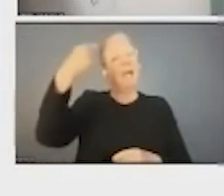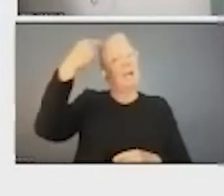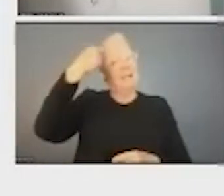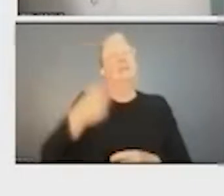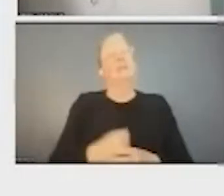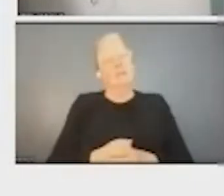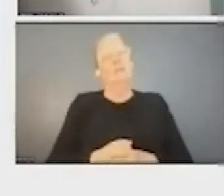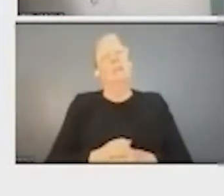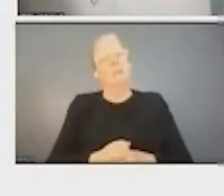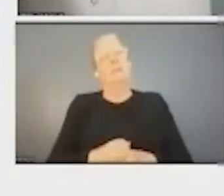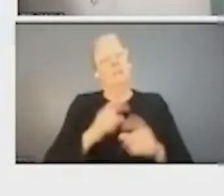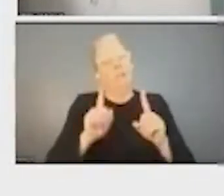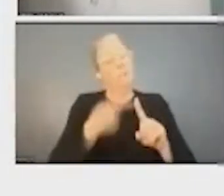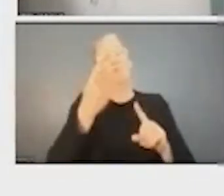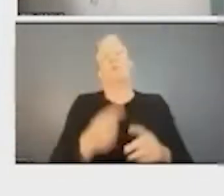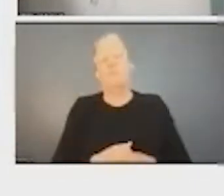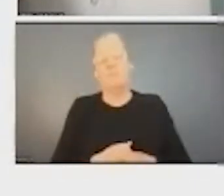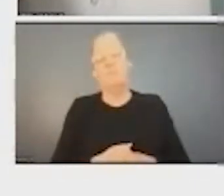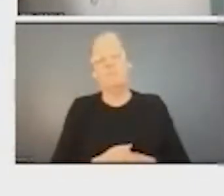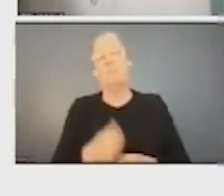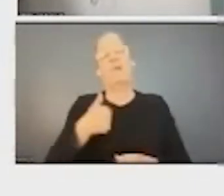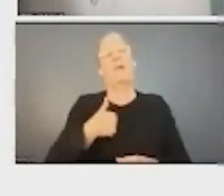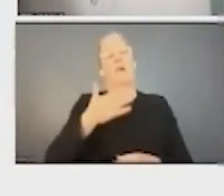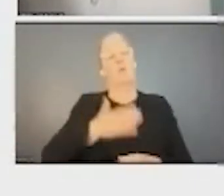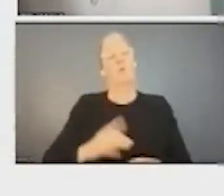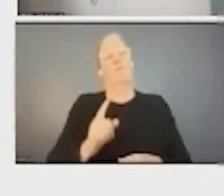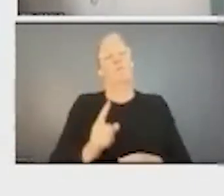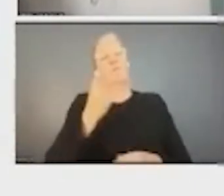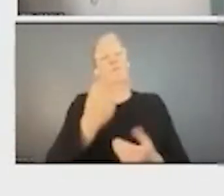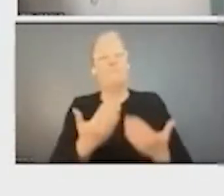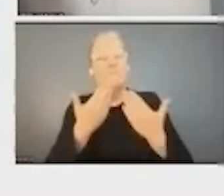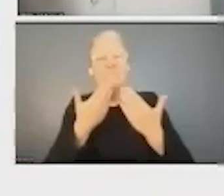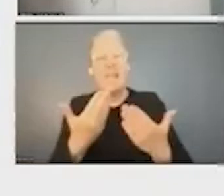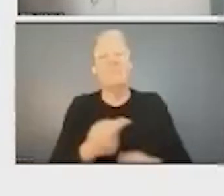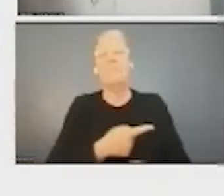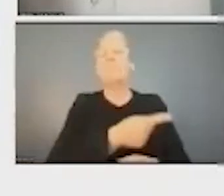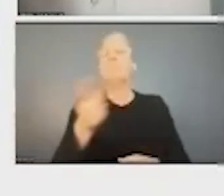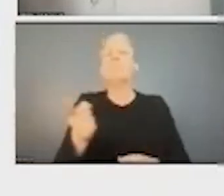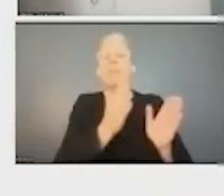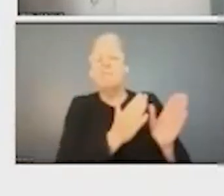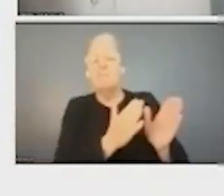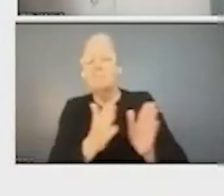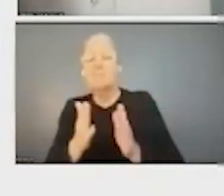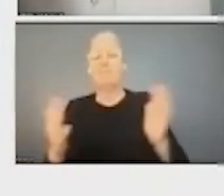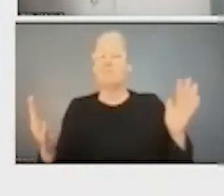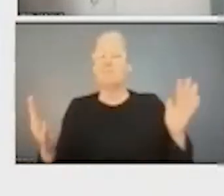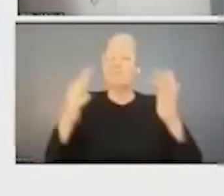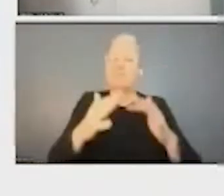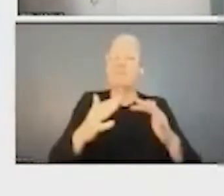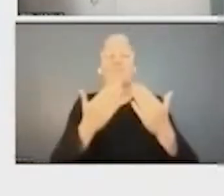إنه من المهم جدا. أريد أن أشكركم في البداية خاصة على تنظيم هذه